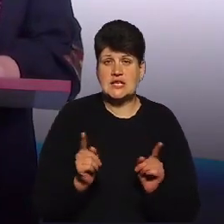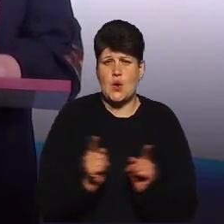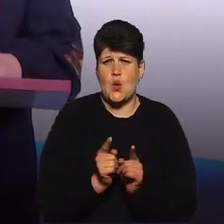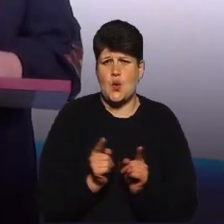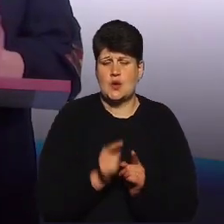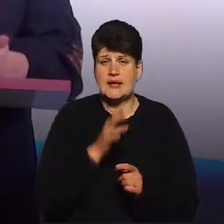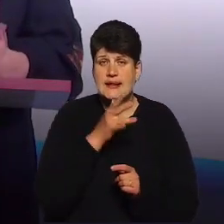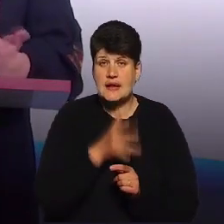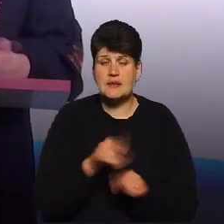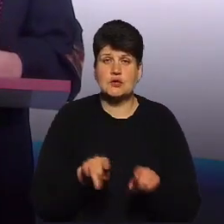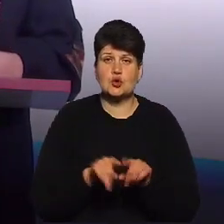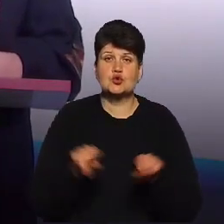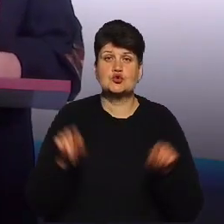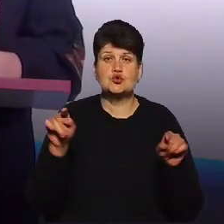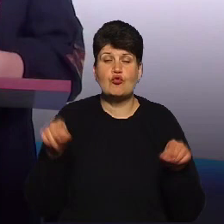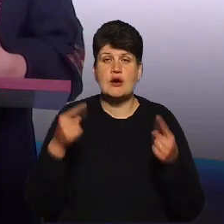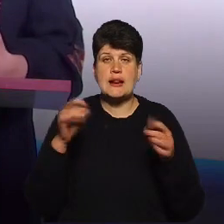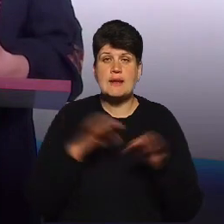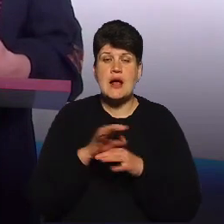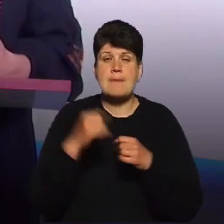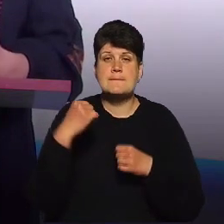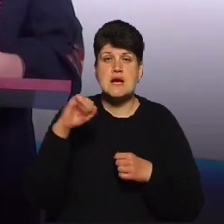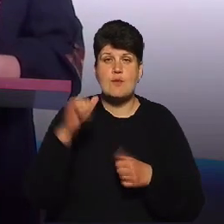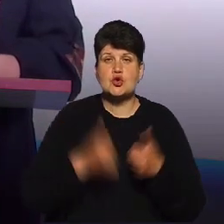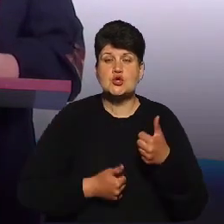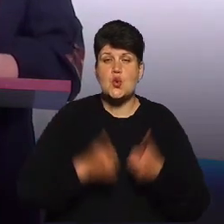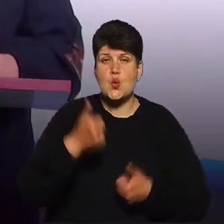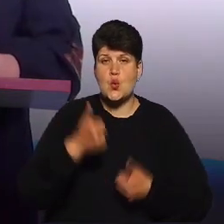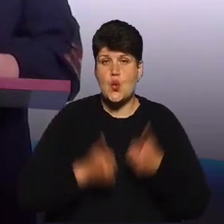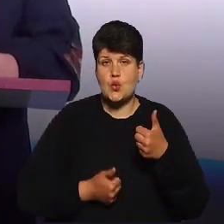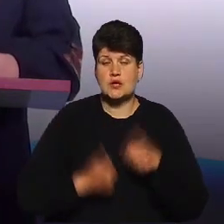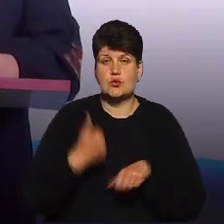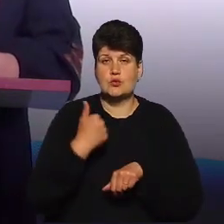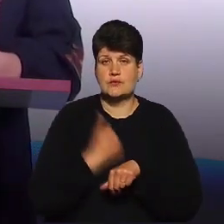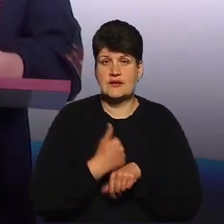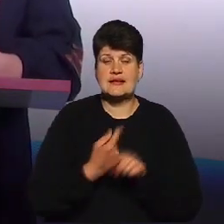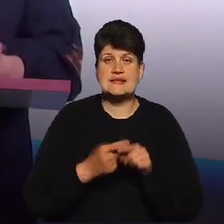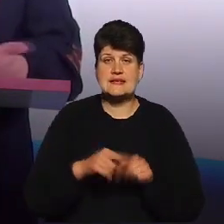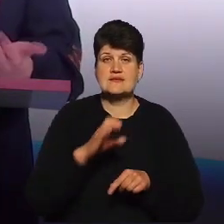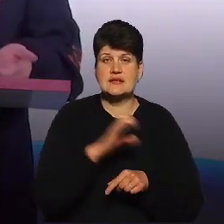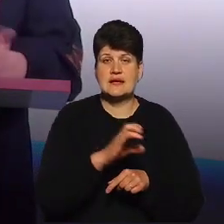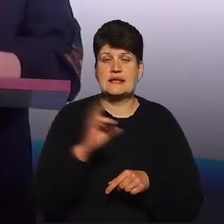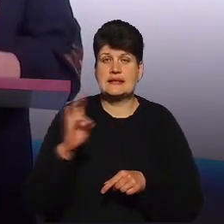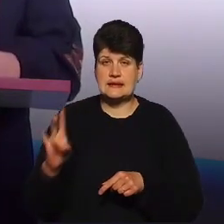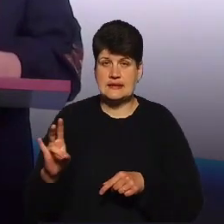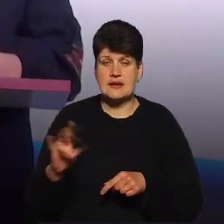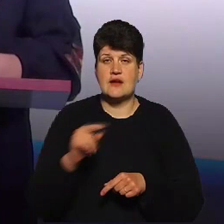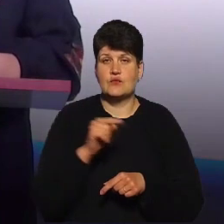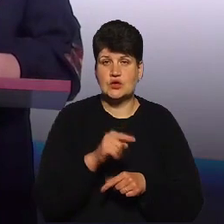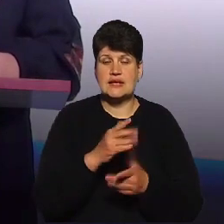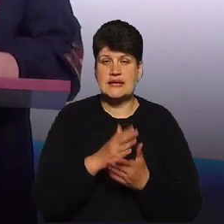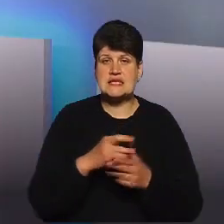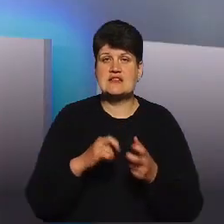створили проекти. А переможці конкурсу і основні резиденти – це Світлана та Наталія. Так? Тобто вони є з Івано-Франківська та з